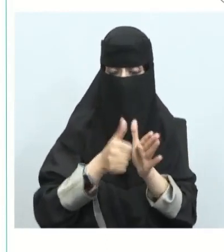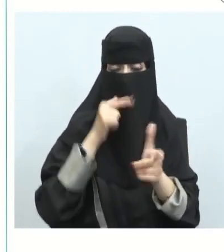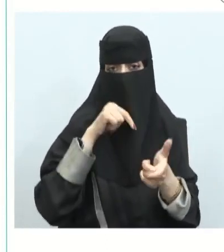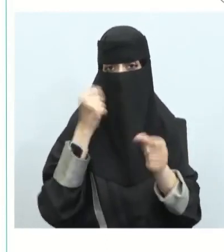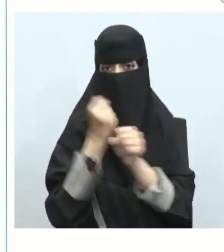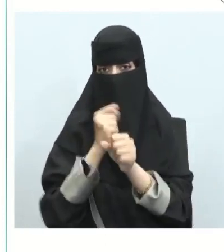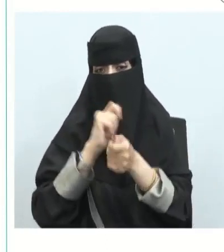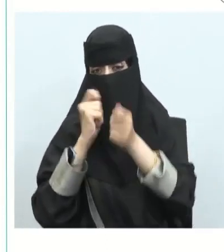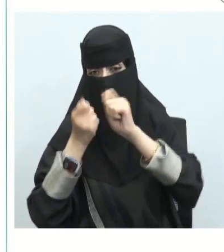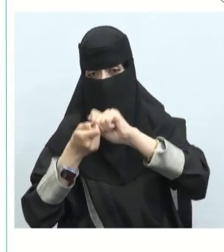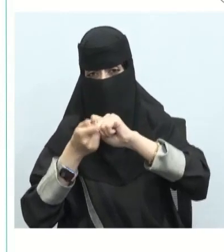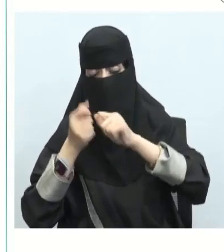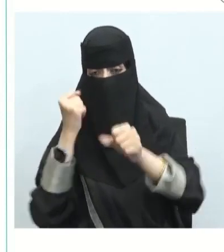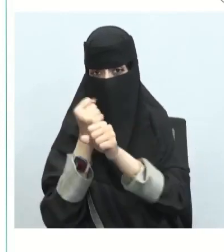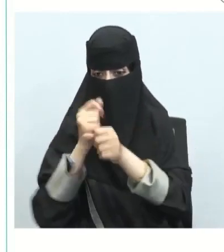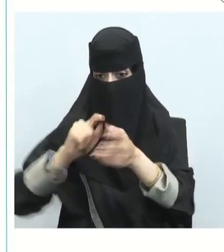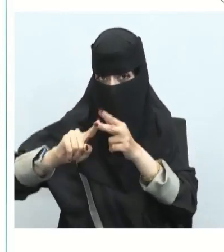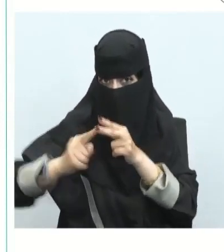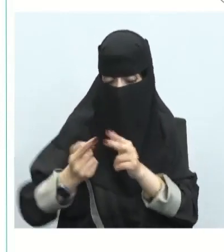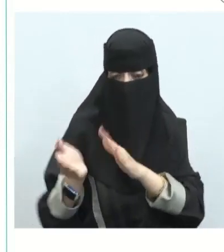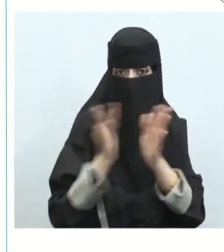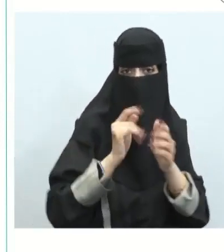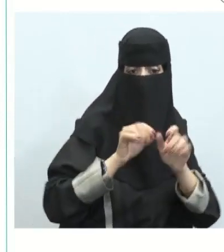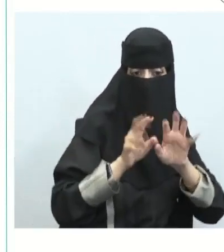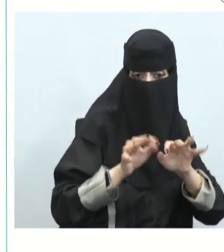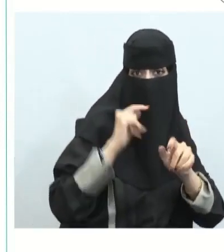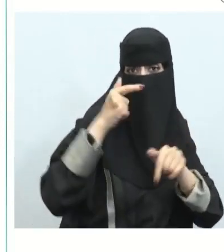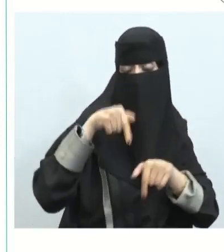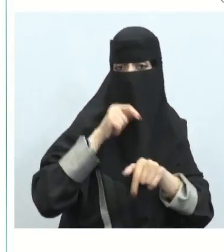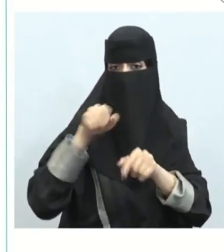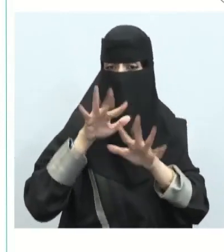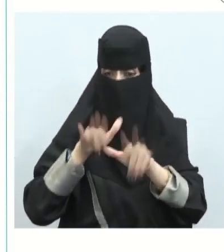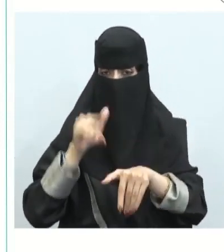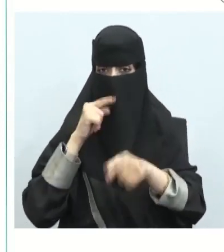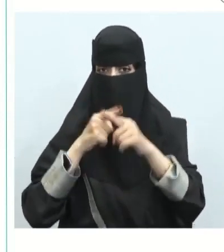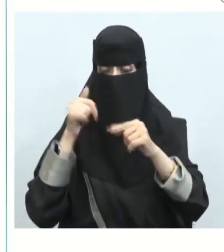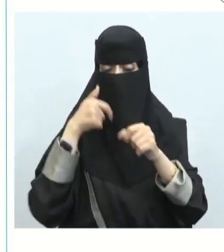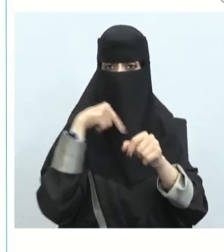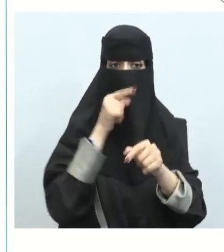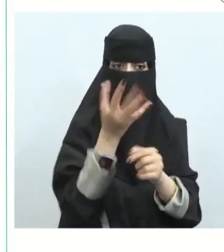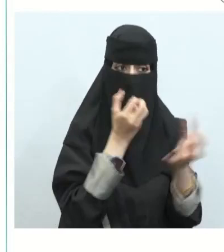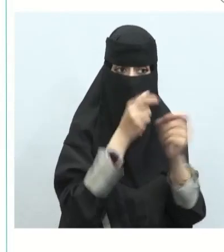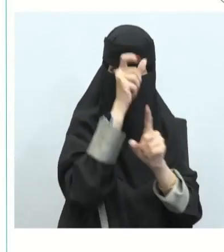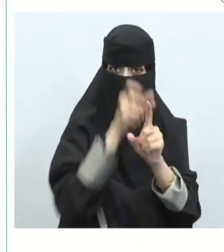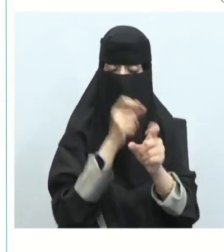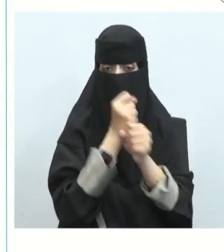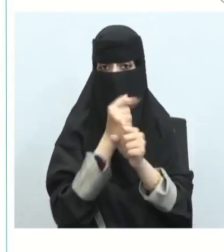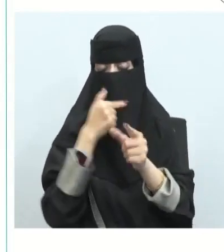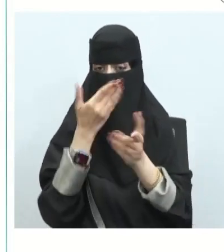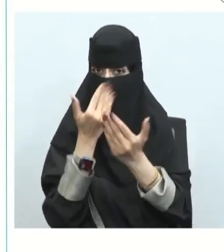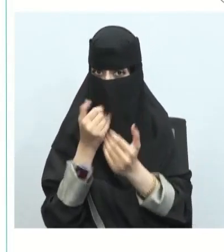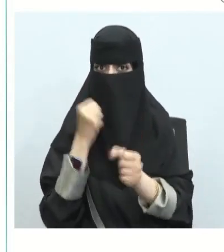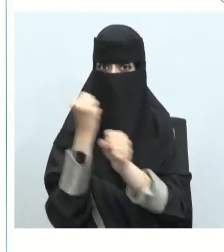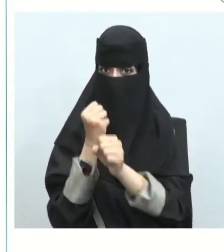عمل تقني قد يكون اخطاء وبالتالي ادعم موظفين للتعلم للتدرب على التقنيه للتدرب على الطريقه الجديده في